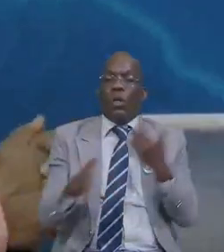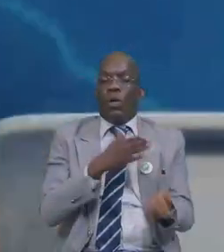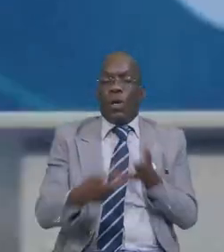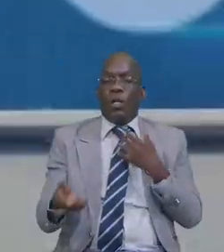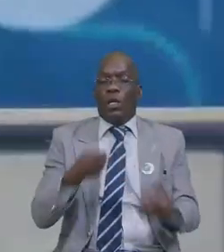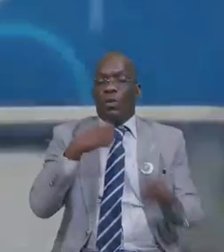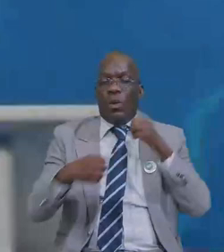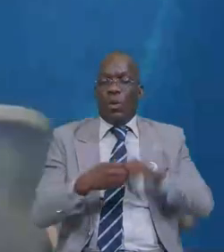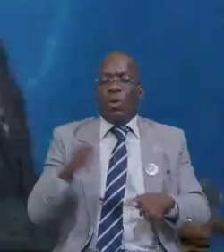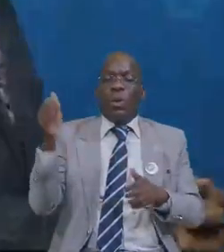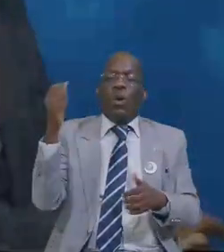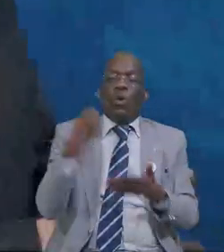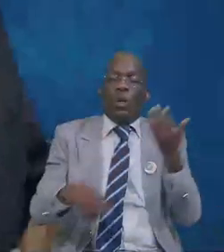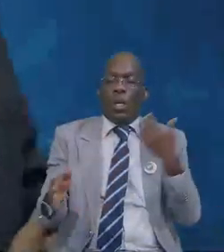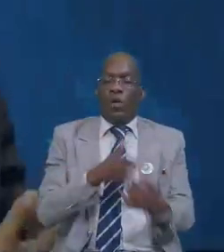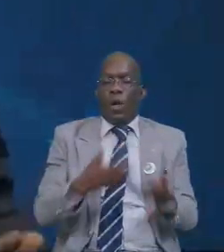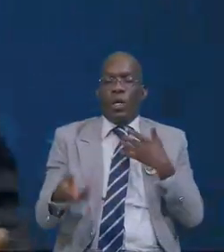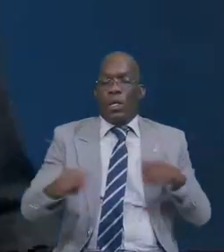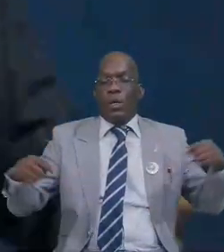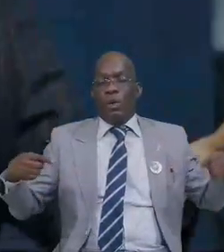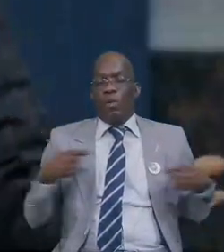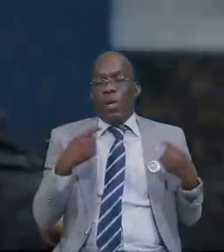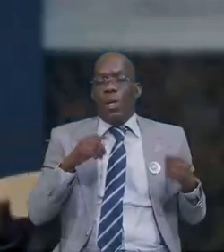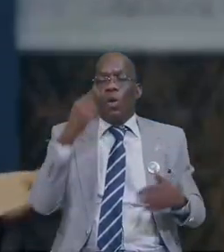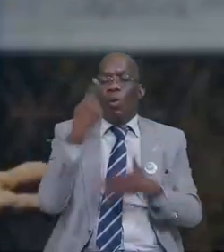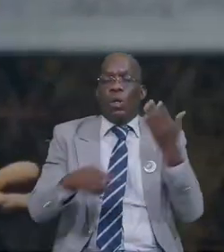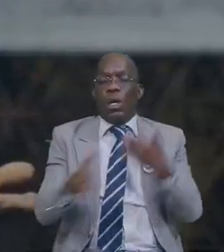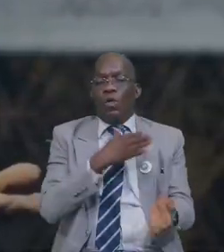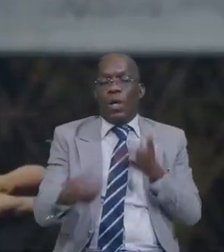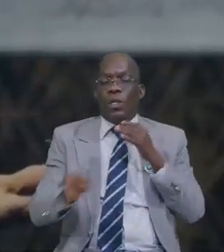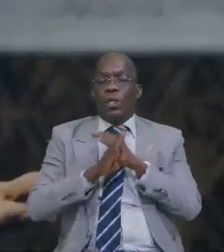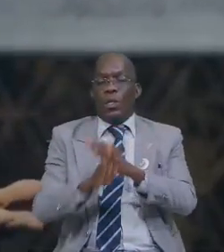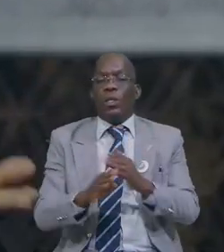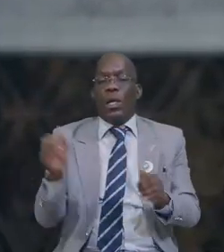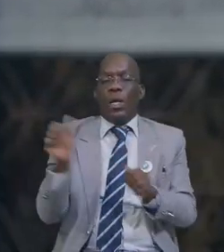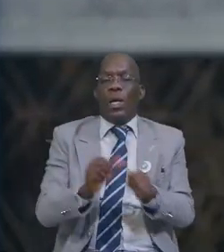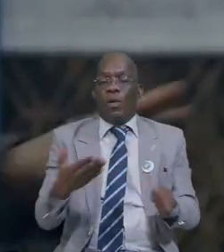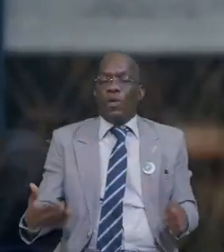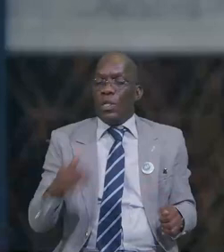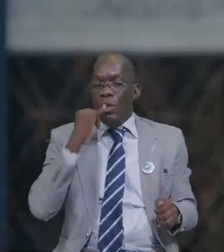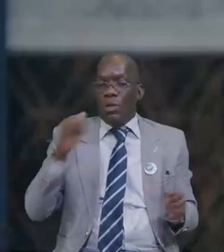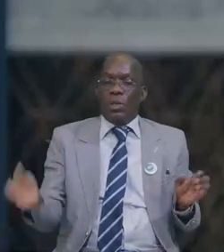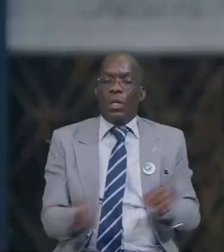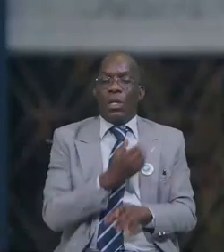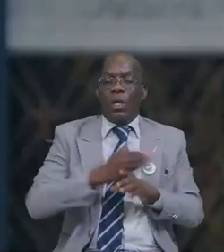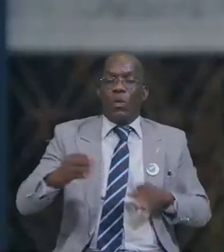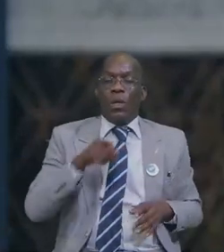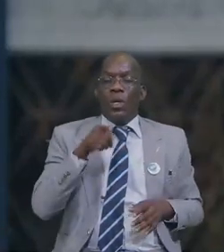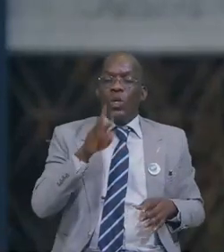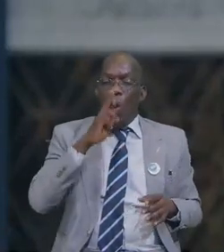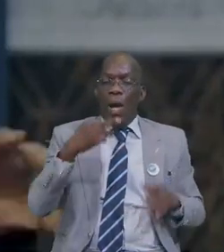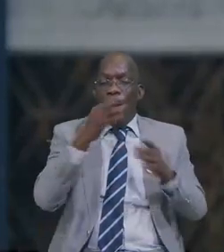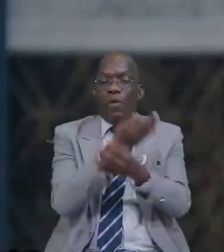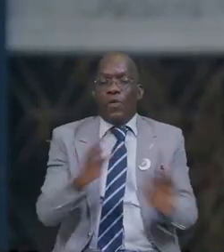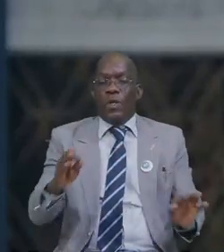soit le problème, quelle que soit la douleur, quel que soit le problème, tout va être ôté et tu